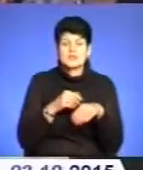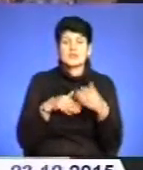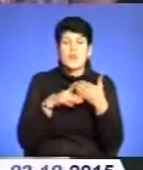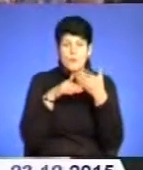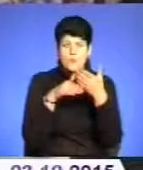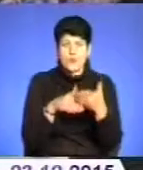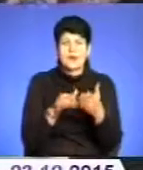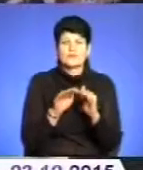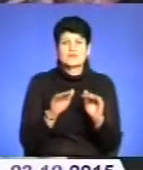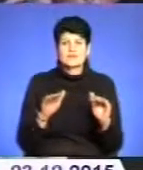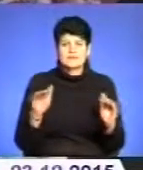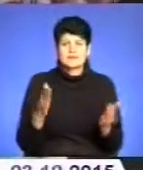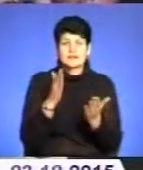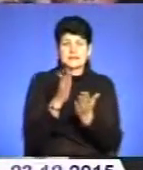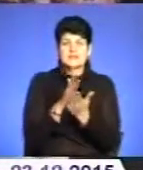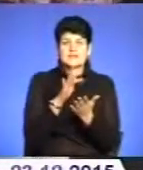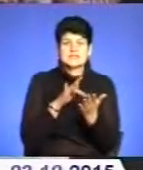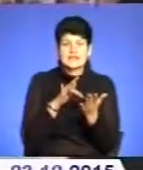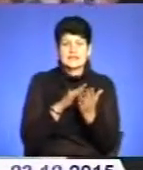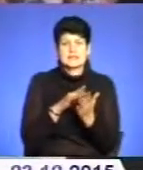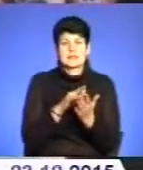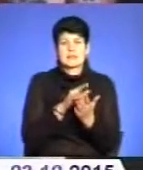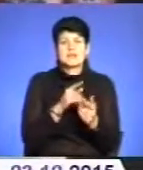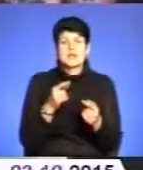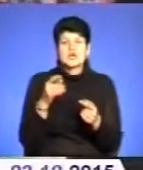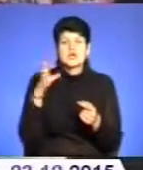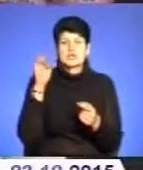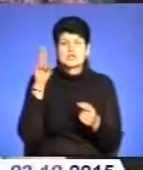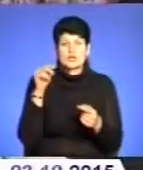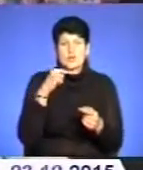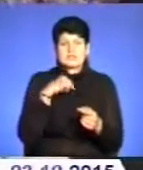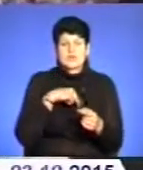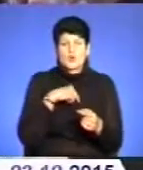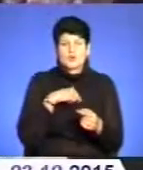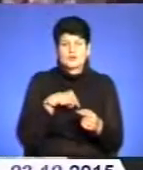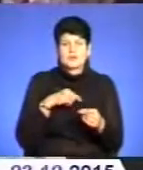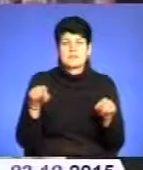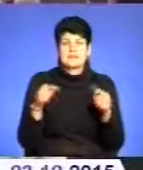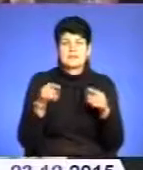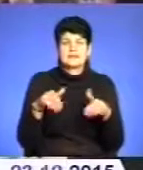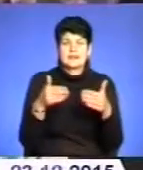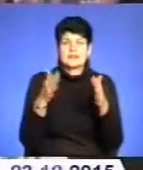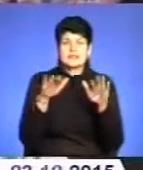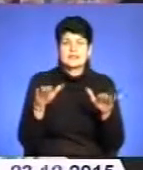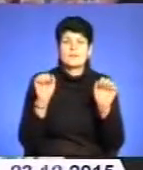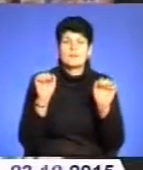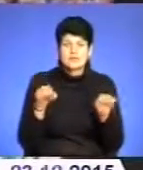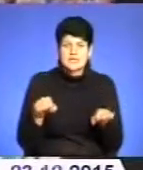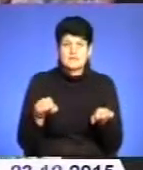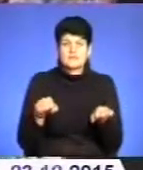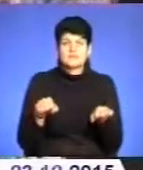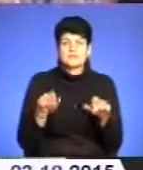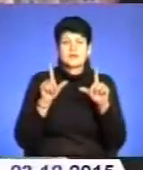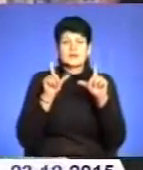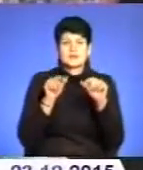допомагають дітям, які знаходяться в Центрі соціально-психологічної реабілітації. І на сьогоднішній день дана дітям така можливість відвідати